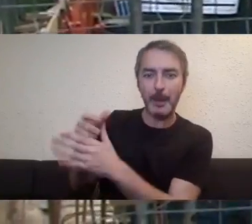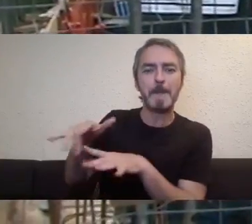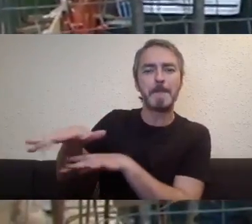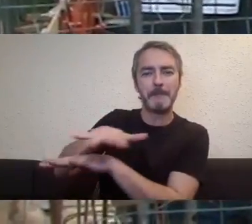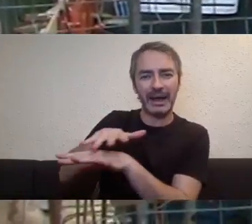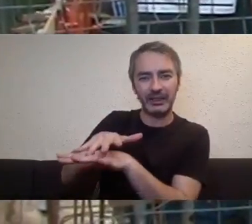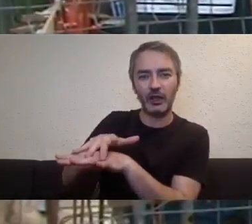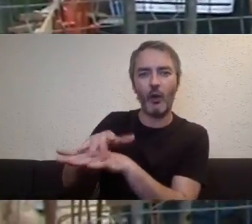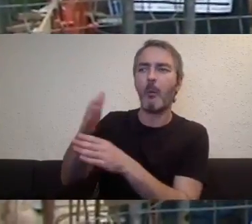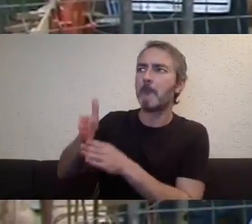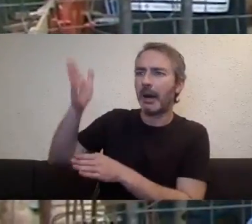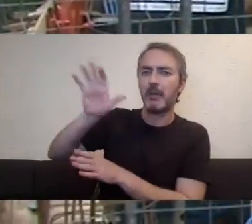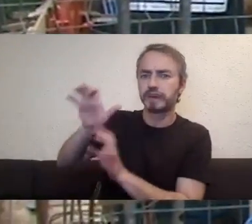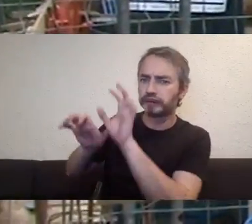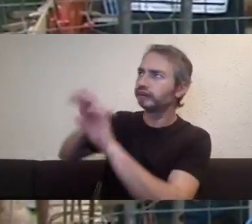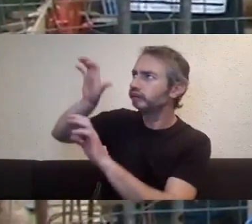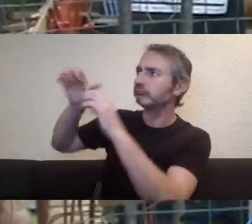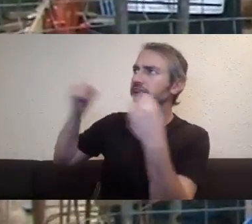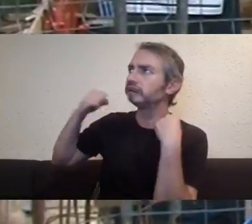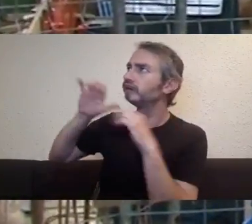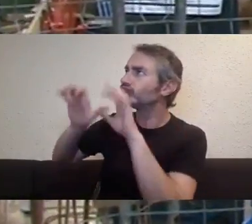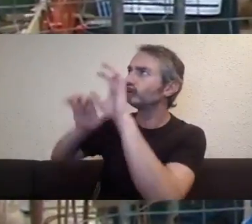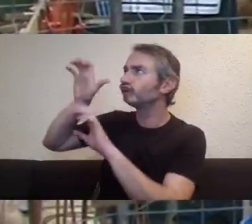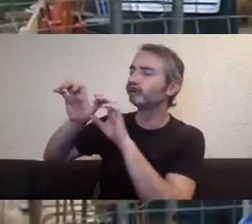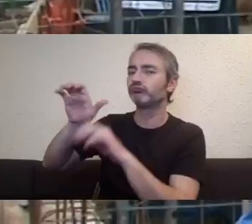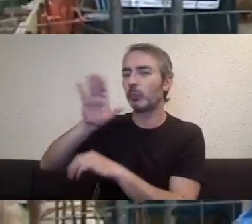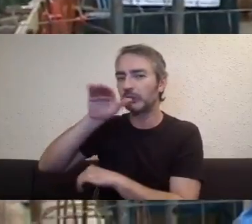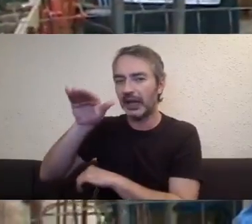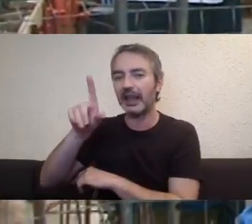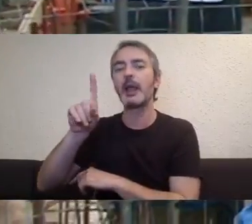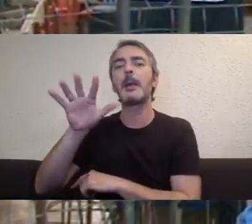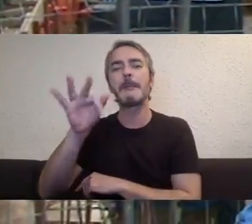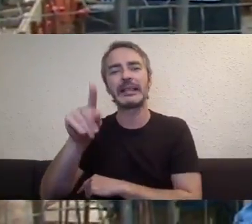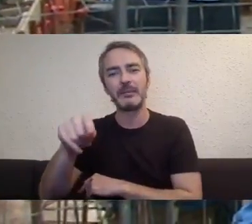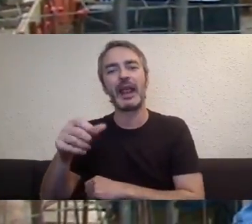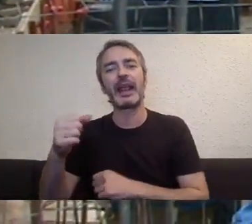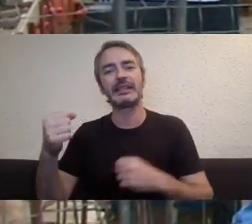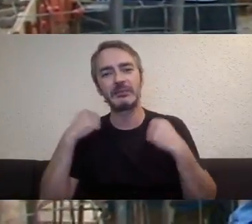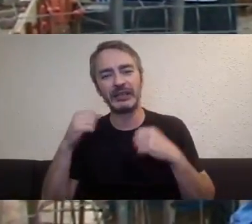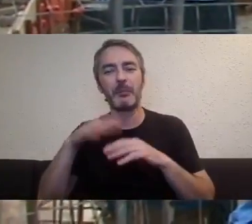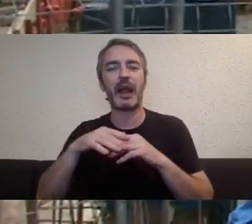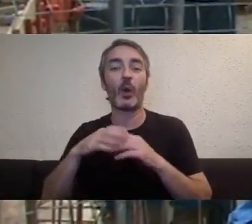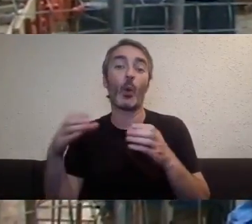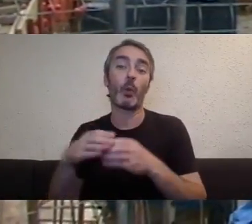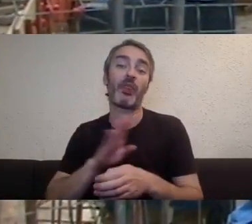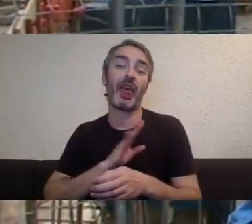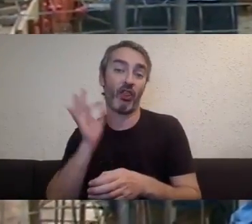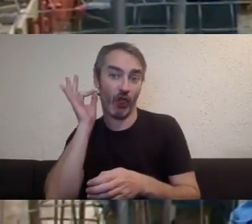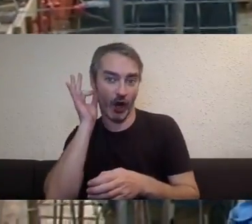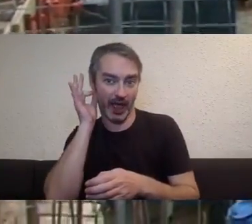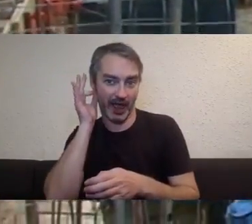es va habilitar, tenia un pati, es va fer un rocòdrom i a l'espai de dins es va fer un gimnàs per fer tallers d'autodefensa per part d'aquest grup de dones i així,